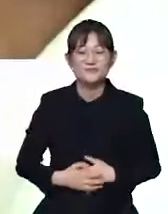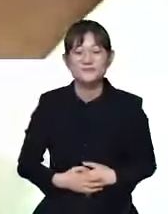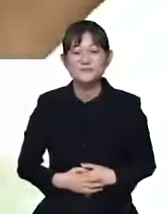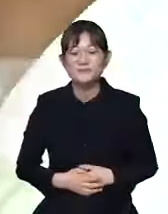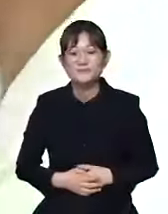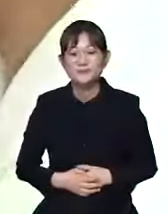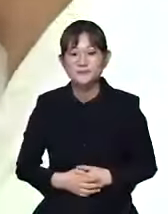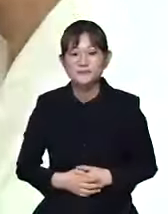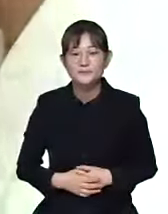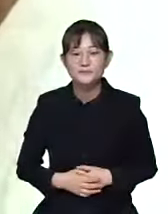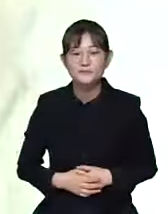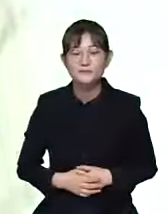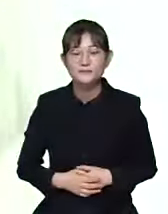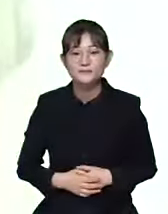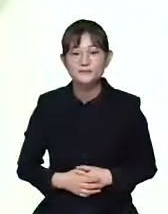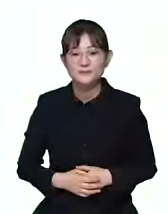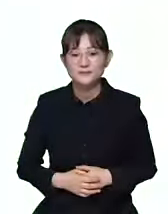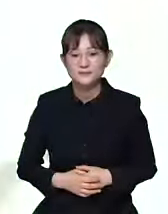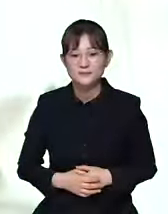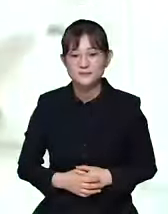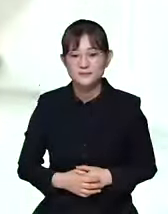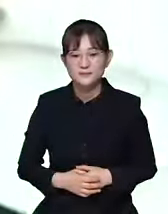그럽니다 KBC